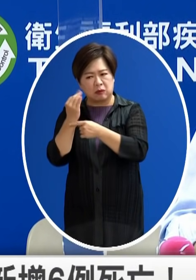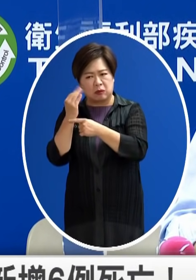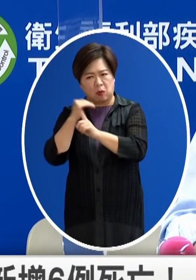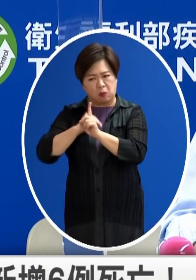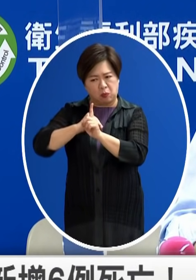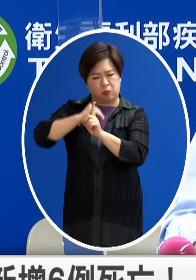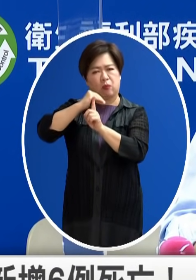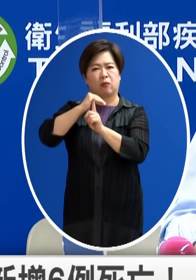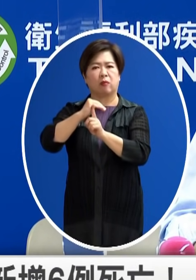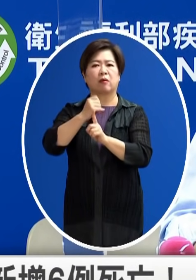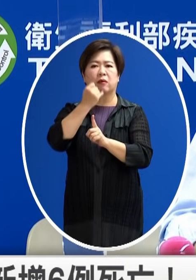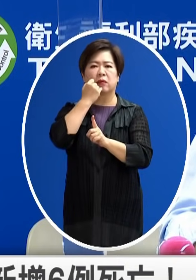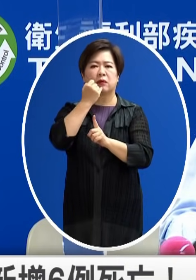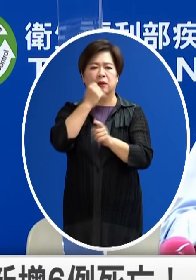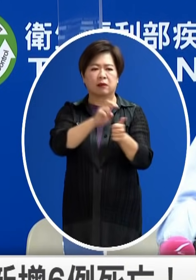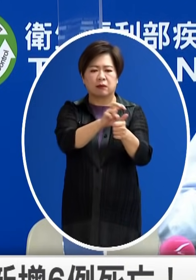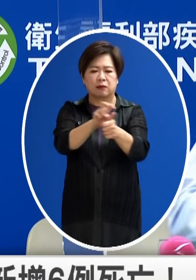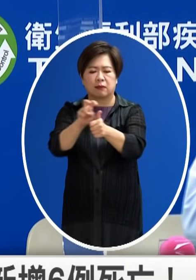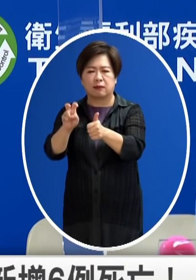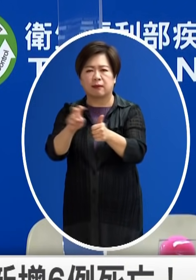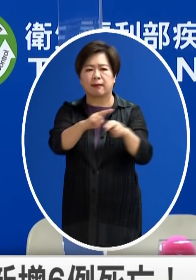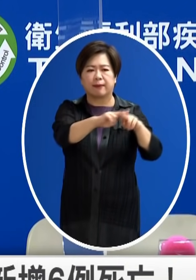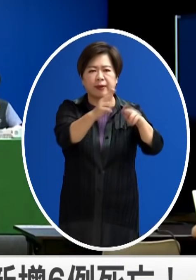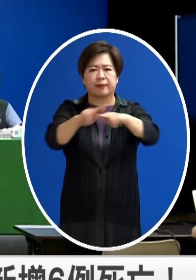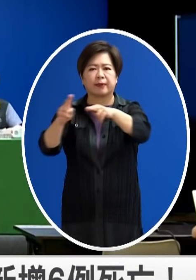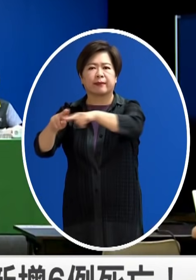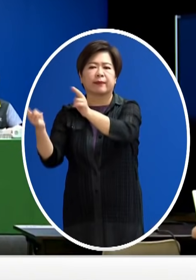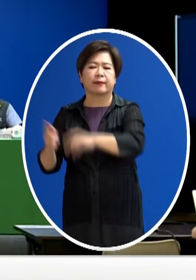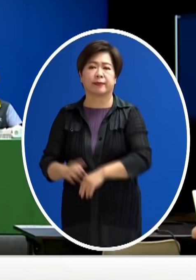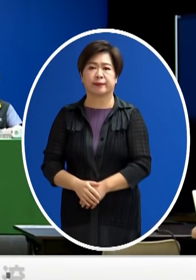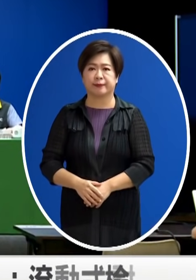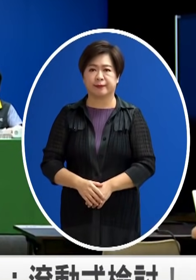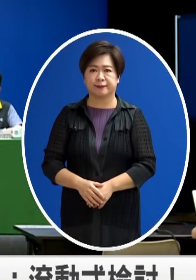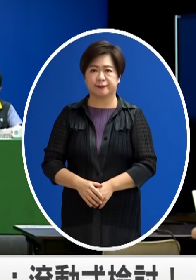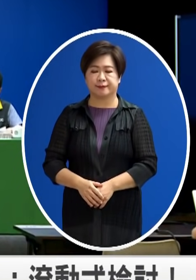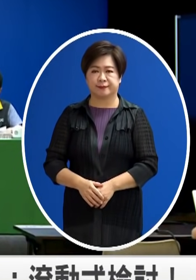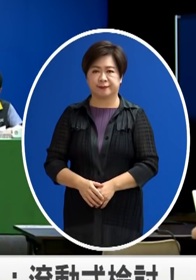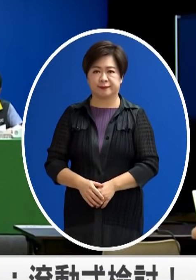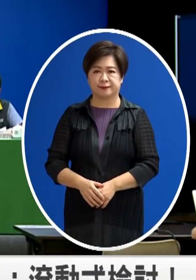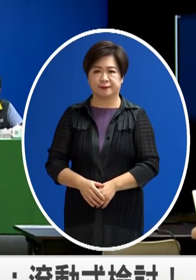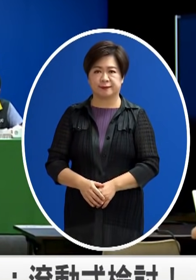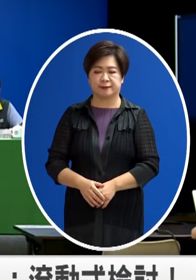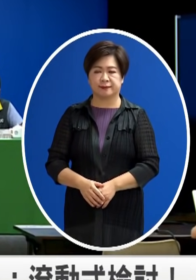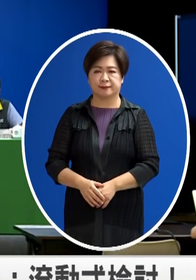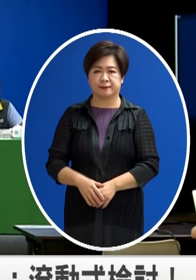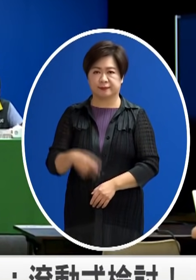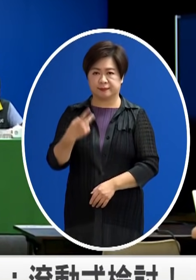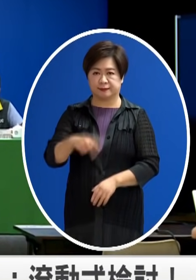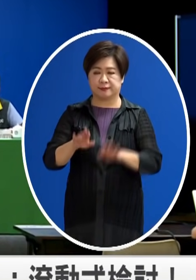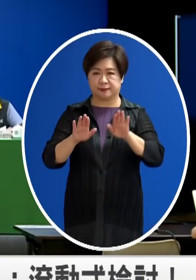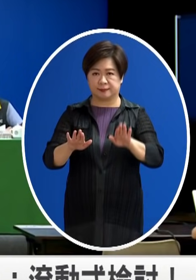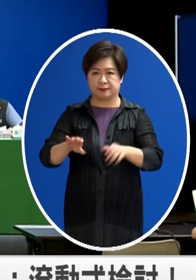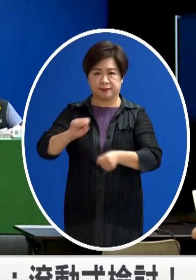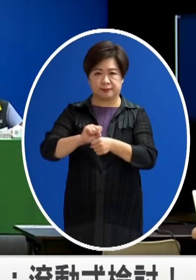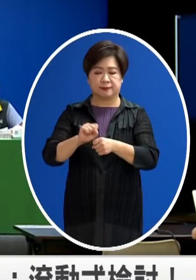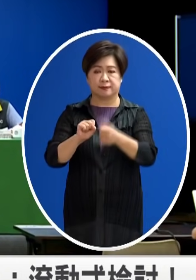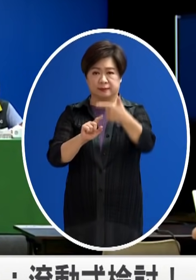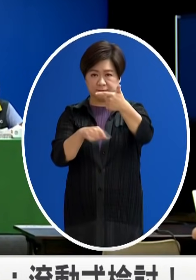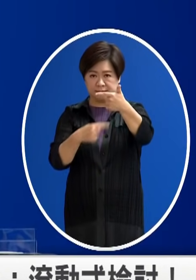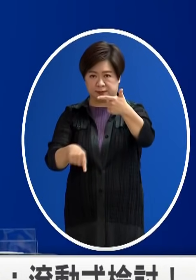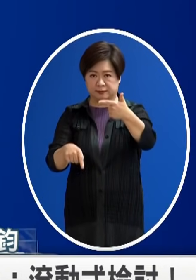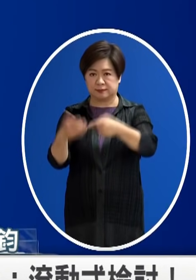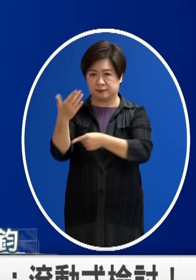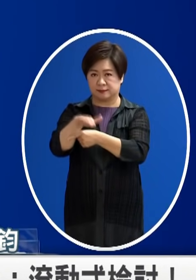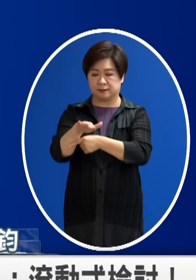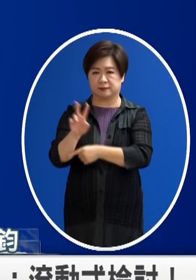就要来开放相关的照顾的据点。来， 好，今天新增的6例死亡当中